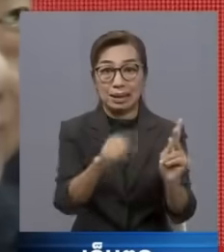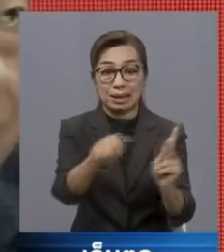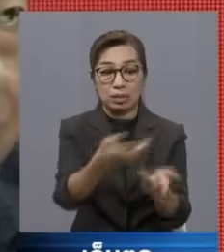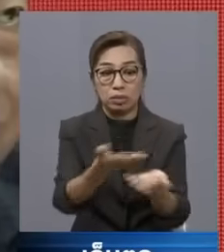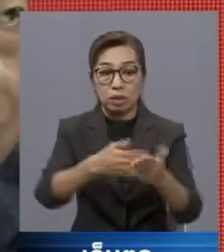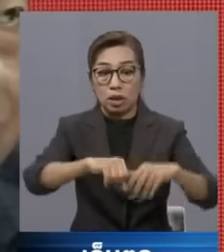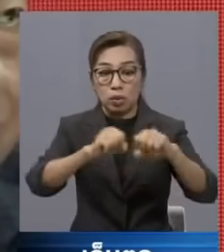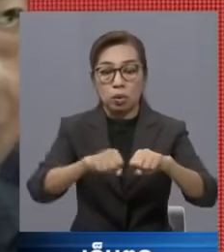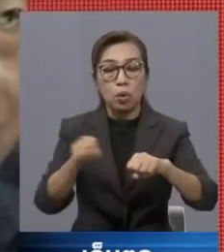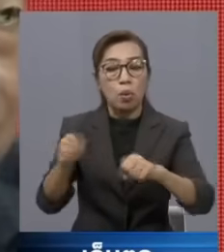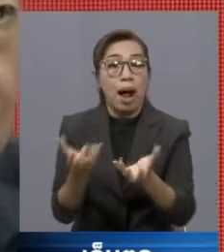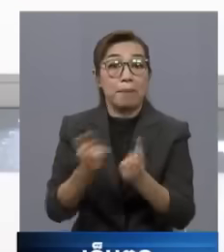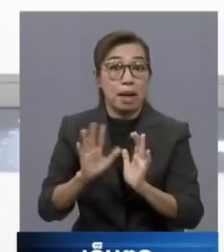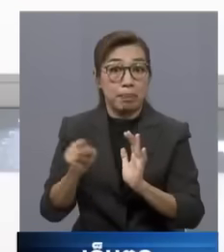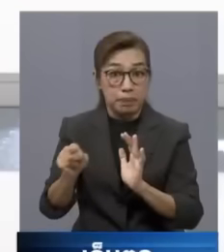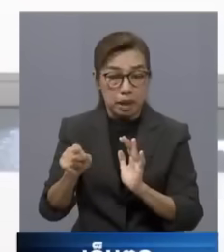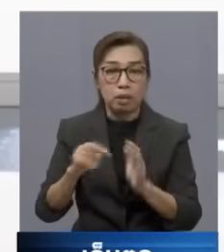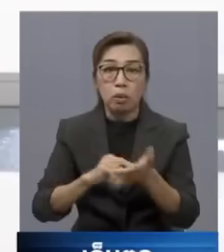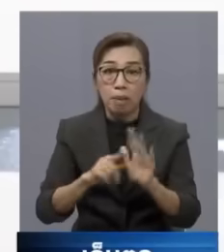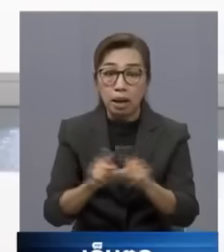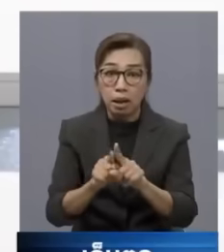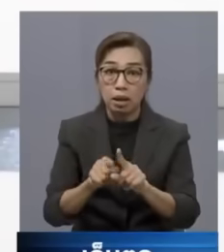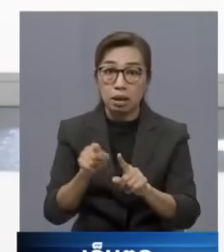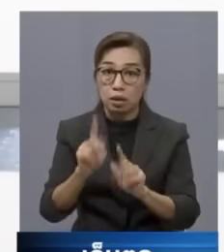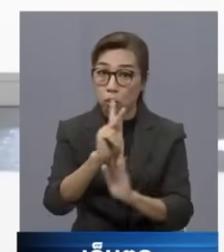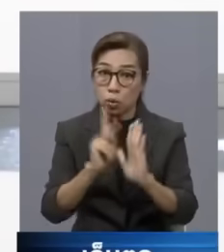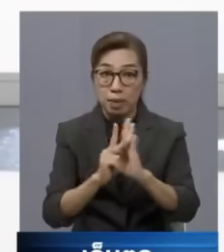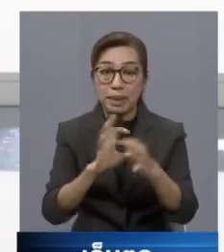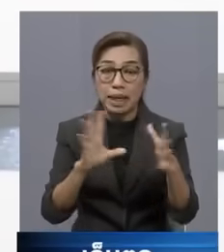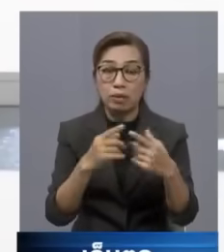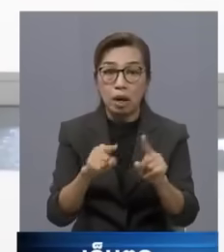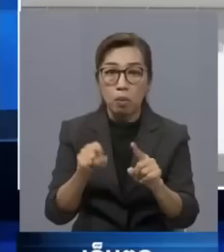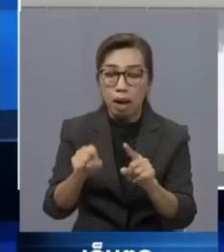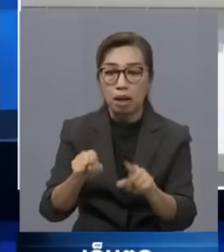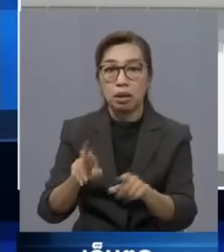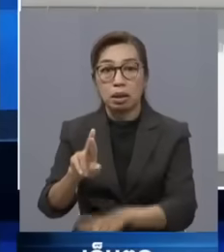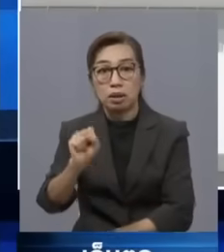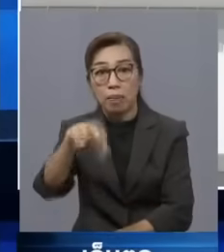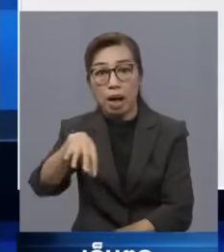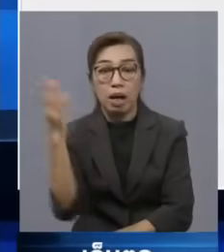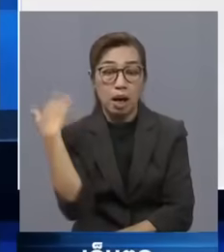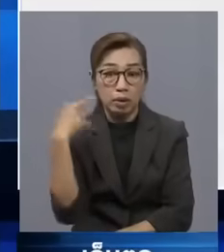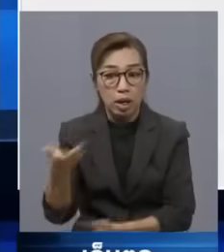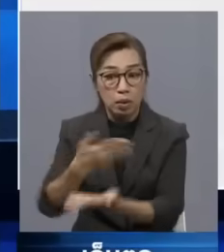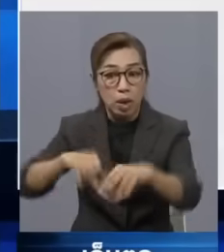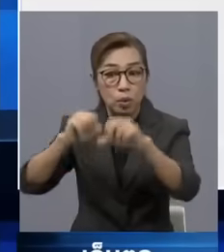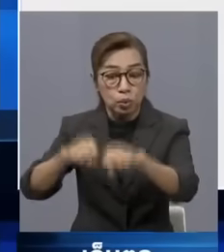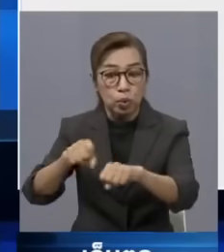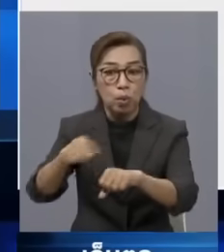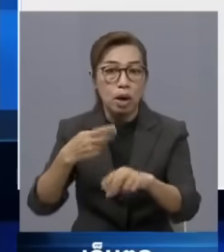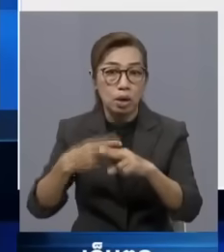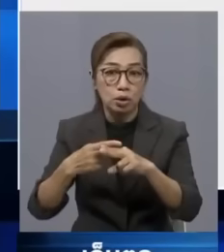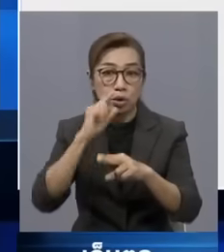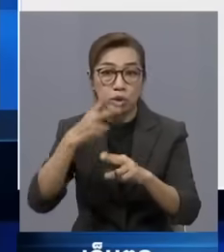ก็ต้องยืนยันกับคุณผู้ชมว่าไม่ได้มีมติในแง่ของข้อกฎหมายว่ามติที่รัฐสภาออกไปขัดกับ